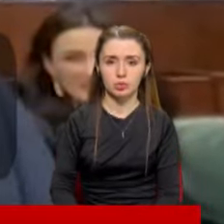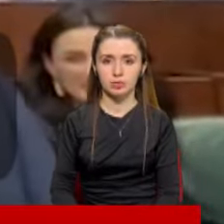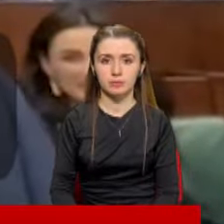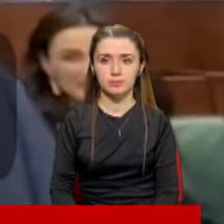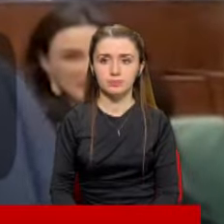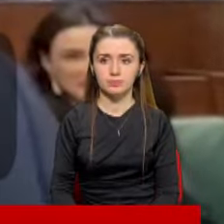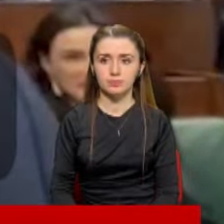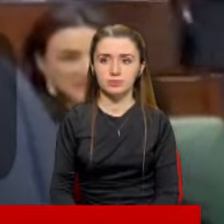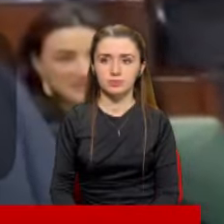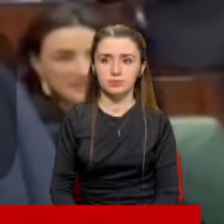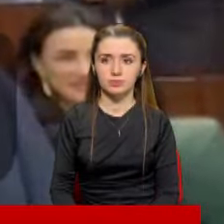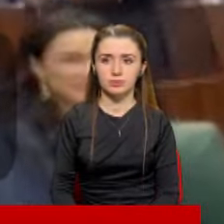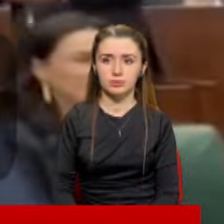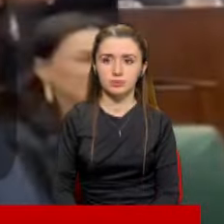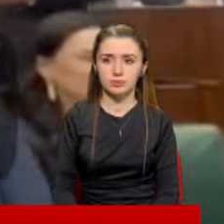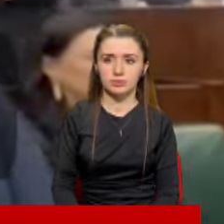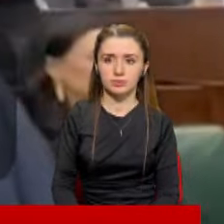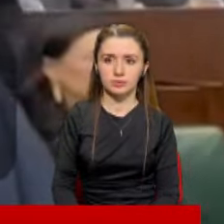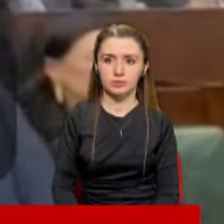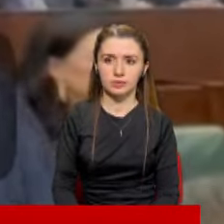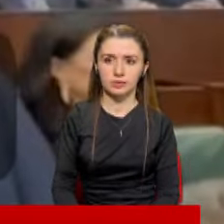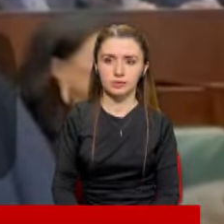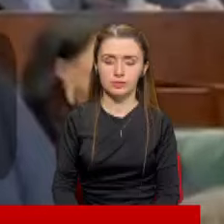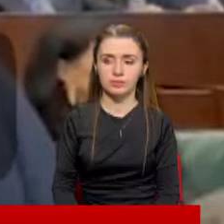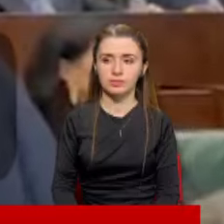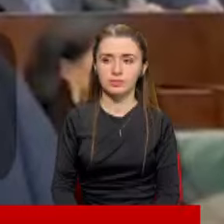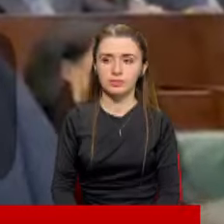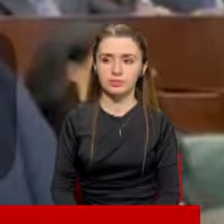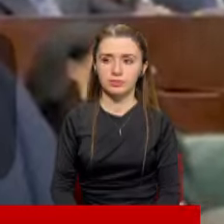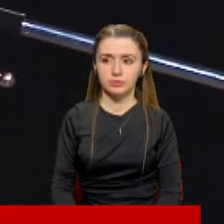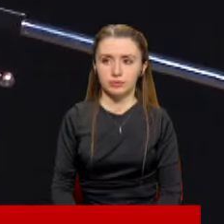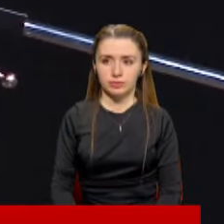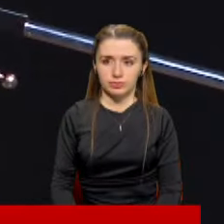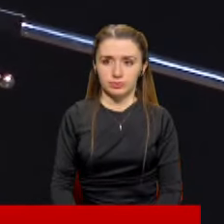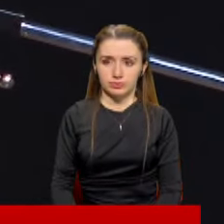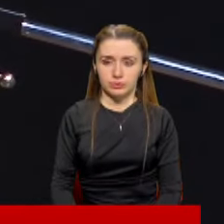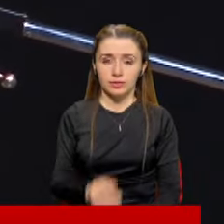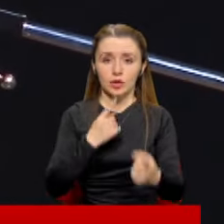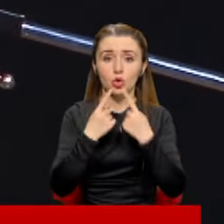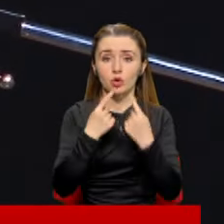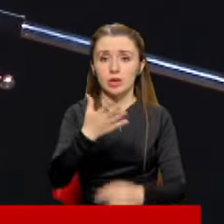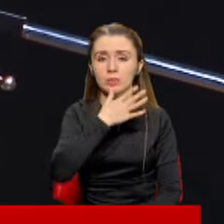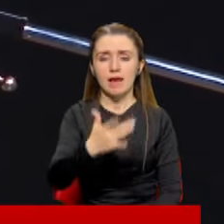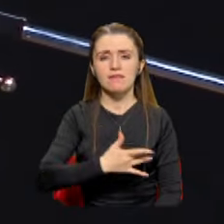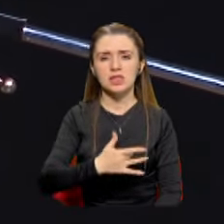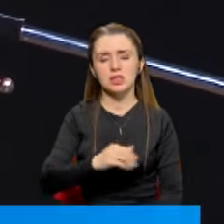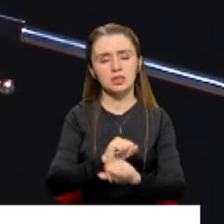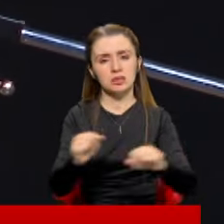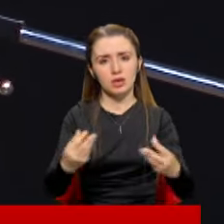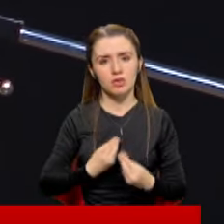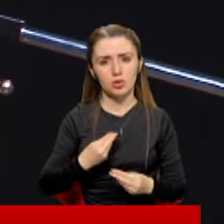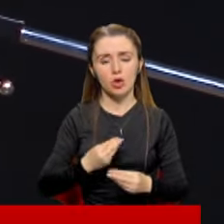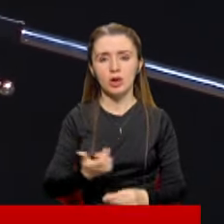tasar kesinleşmiş bir şey yok. Teklif var. Komisyonda konuşulacak. Yani konuşulması bile vicdanları yaralayan bu